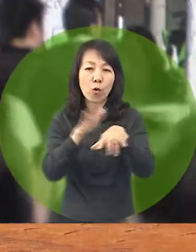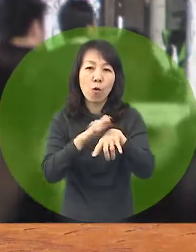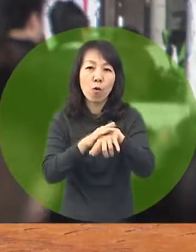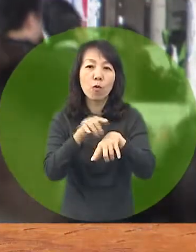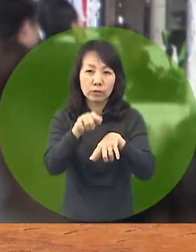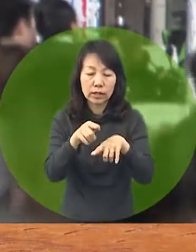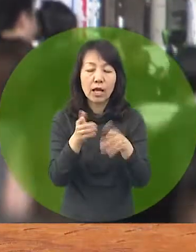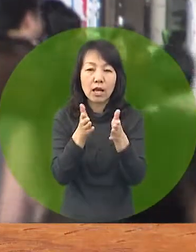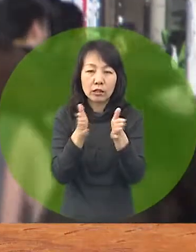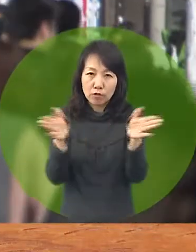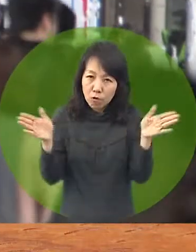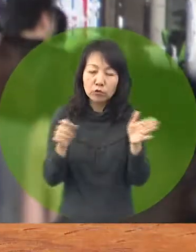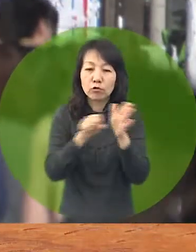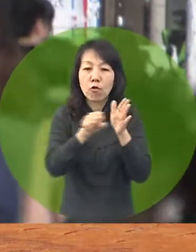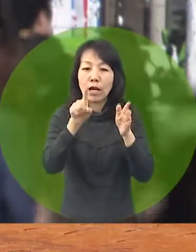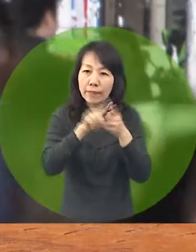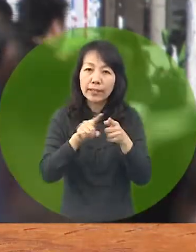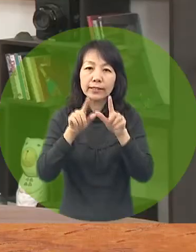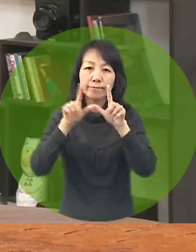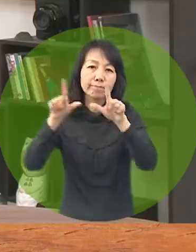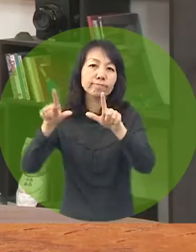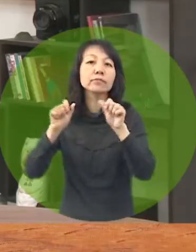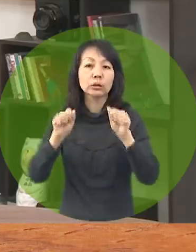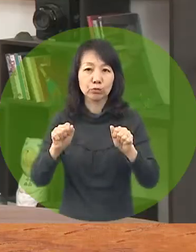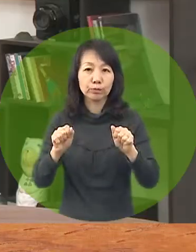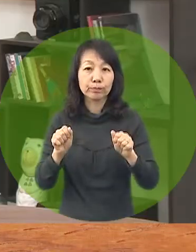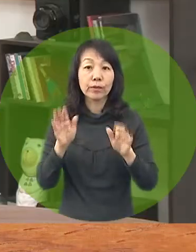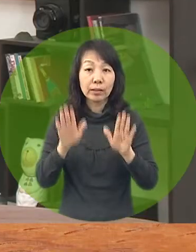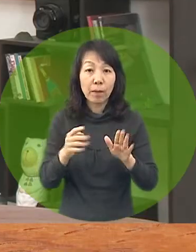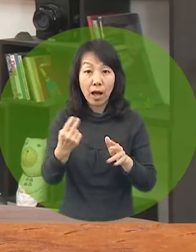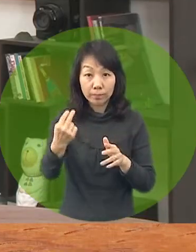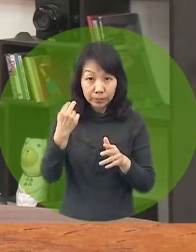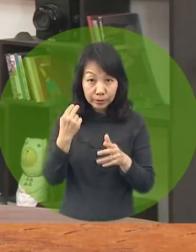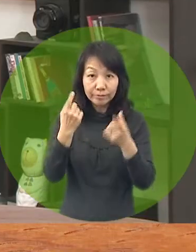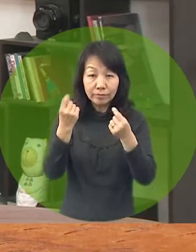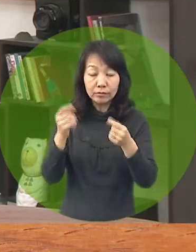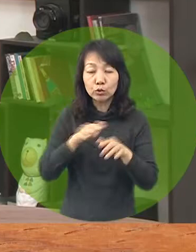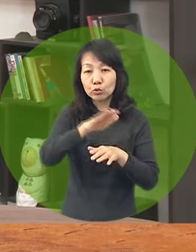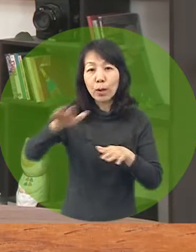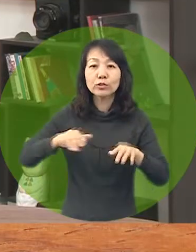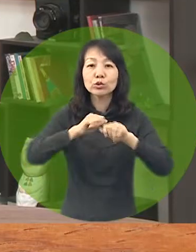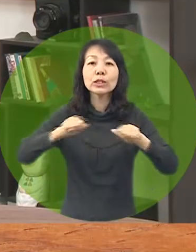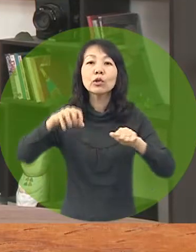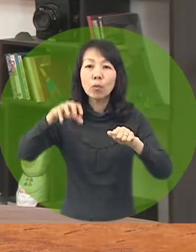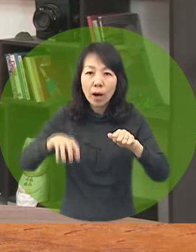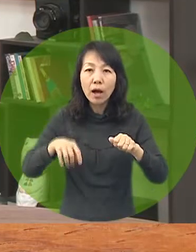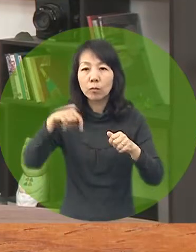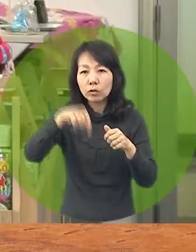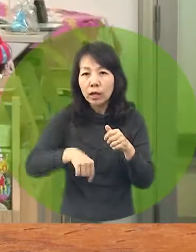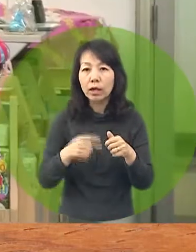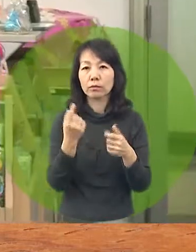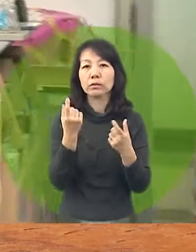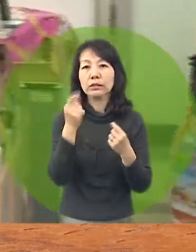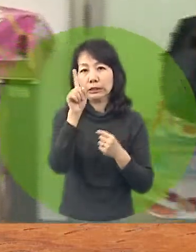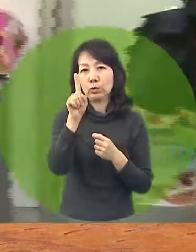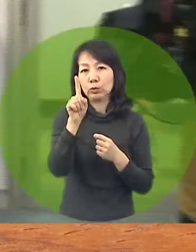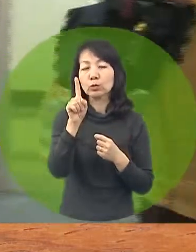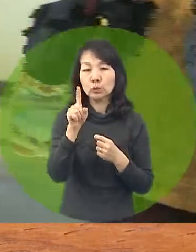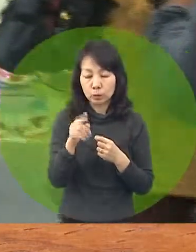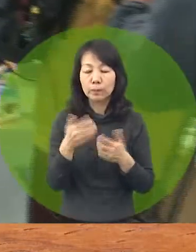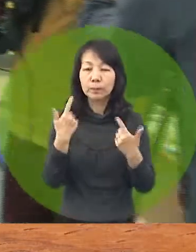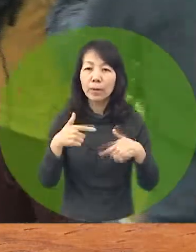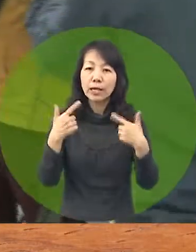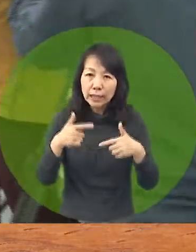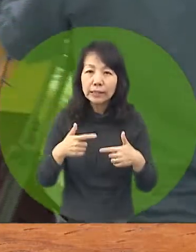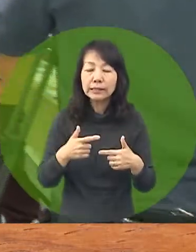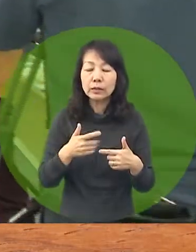く効果的に発信しています。今ご覧いただいているウマンチュ広場もその一つ。毎回分かりやすい